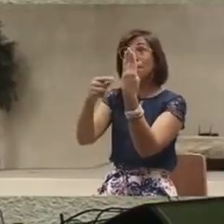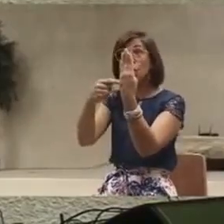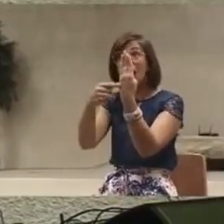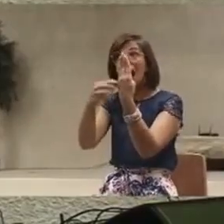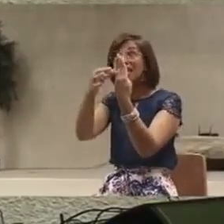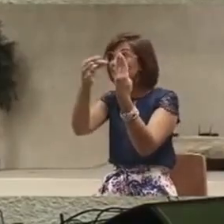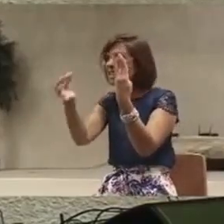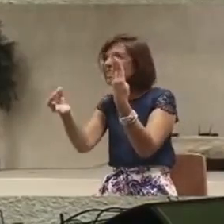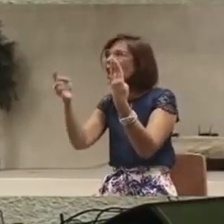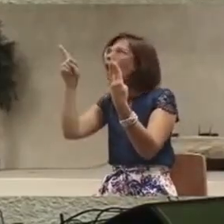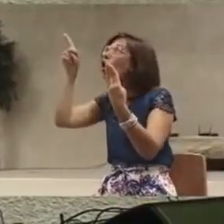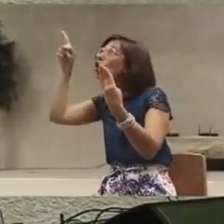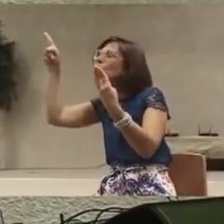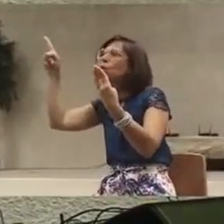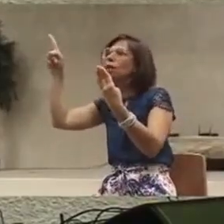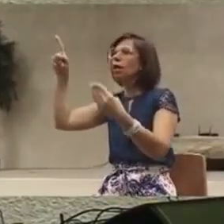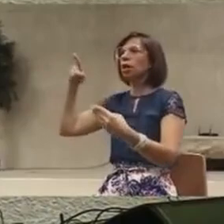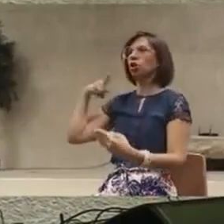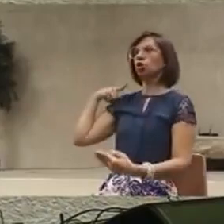Amen.